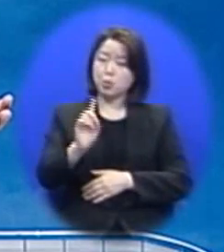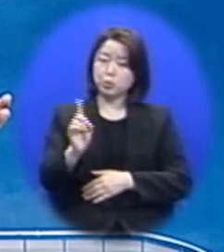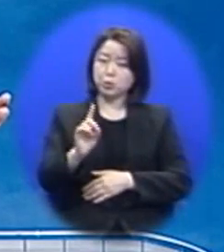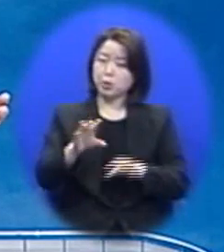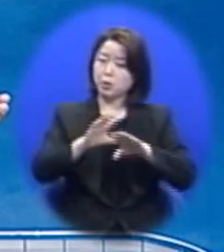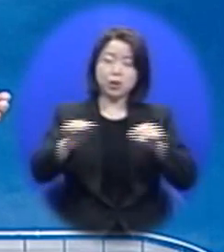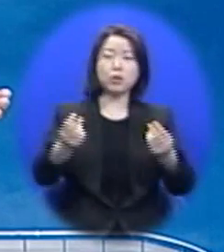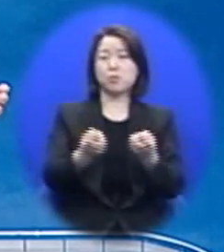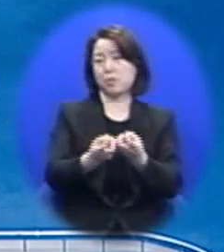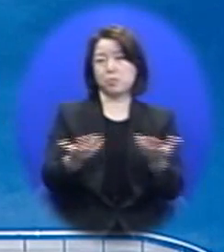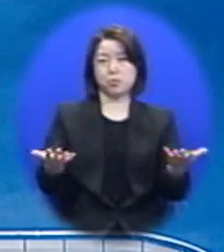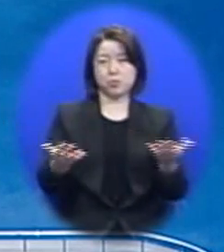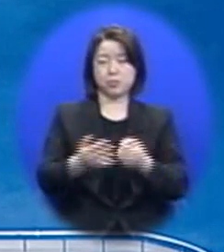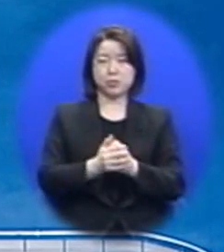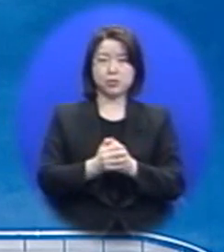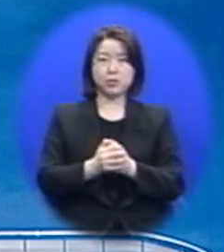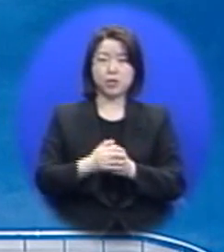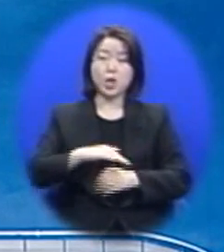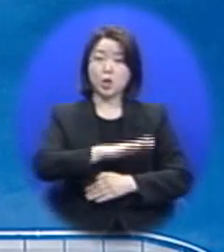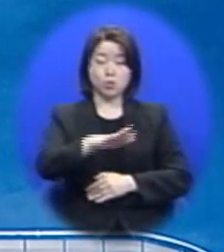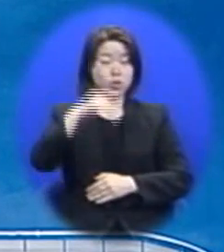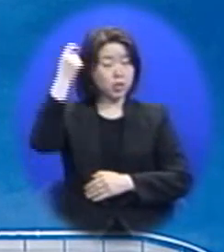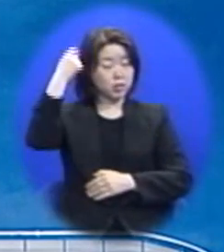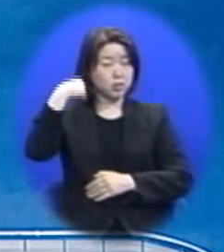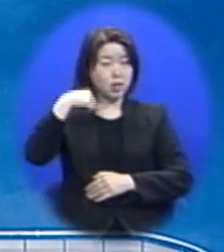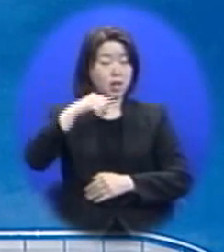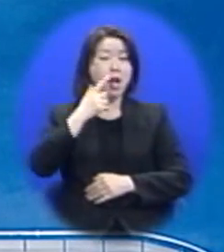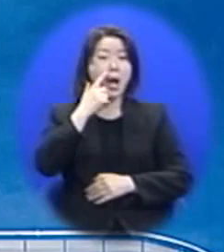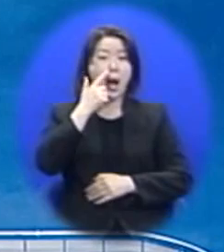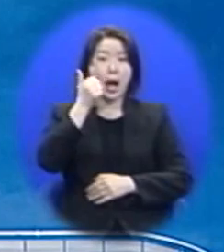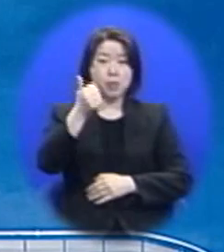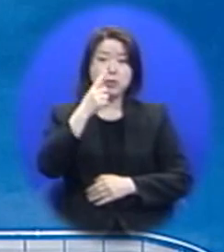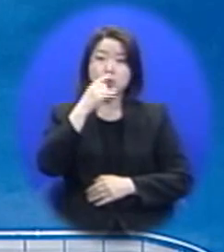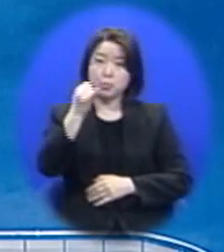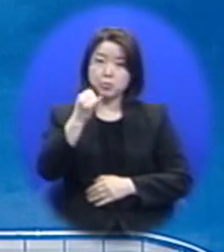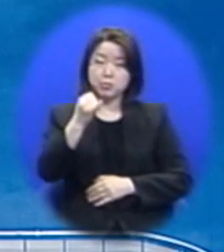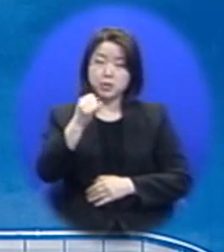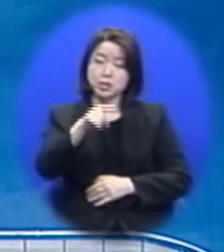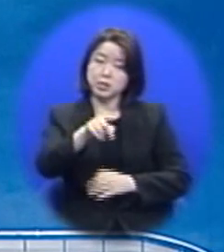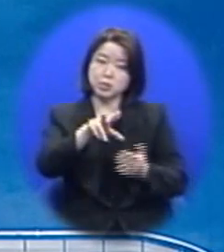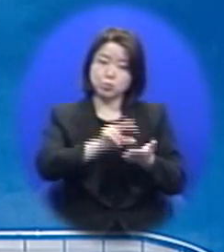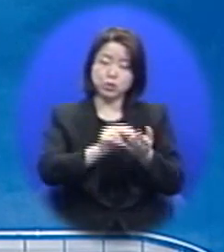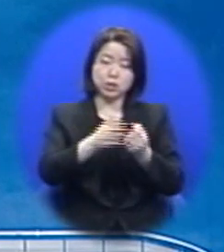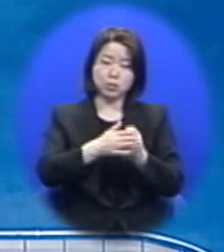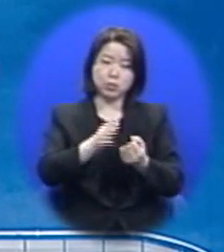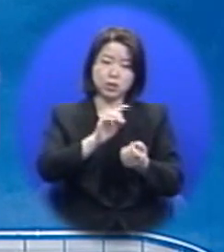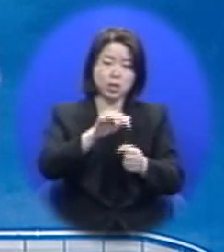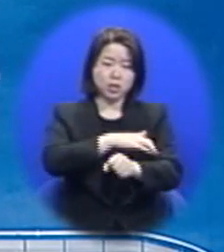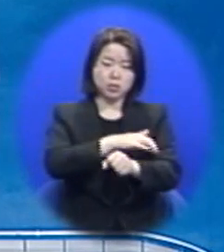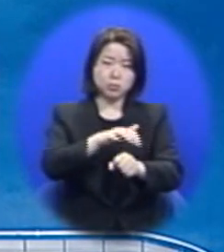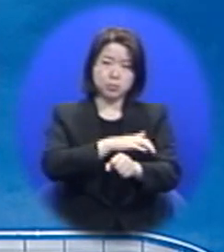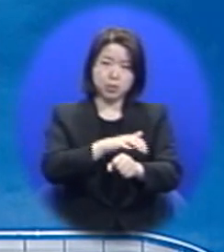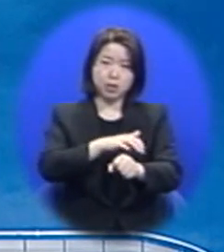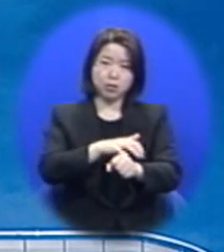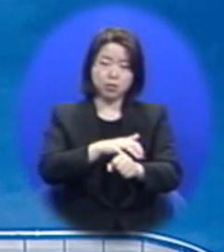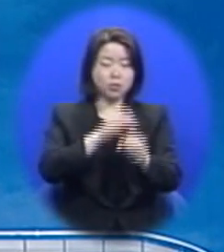없으시니까 우리가 느끼기에 아버님, 어머님이 그 문제 때문에 서로 불편해하시는 것을 느낀